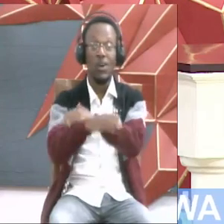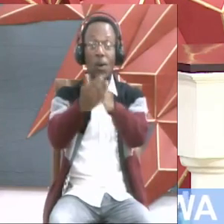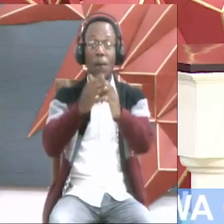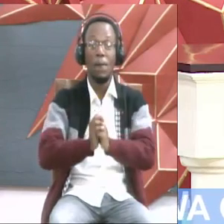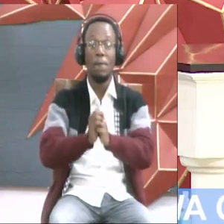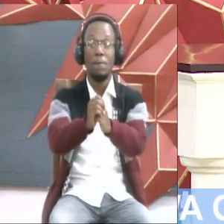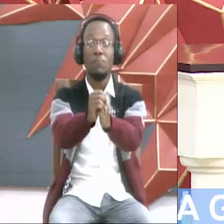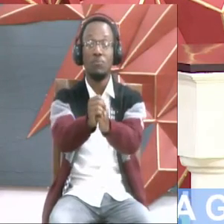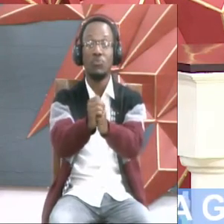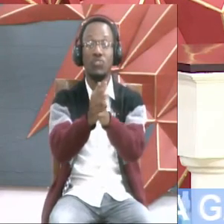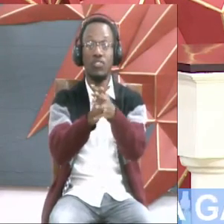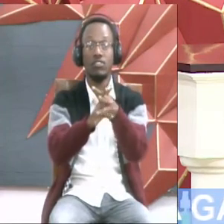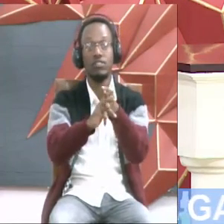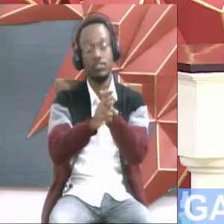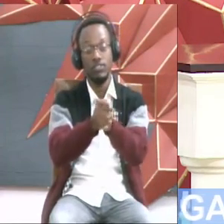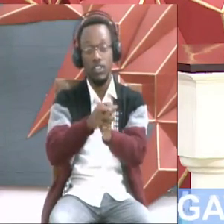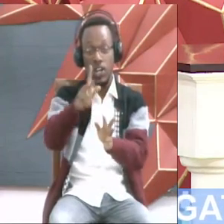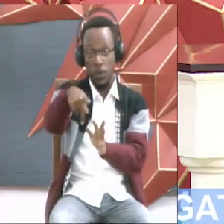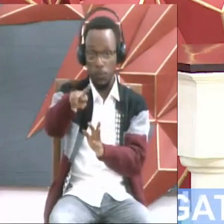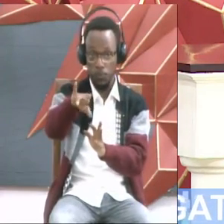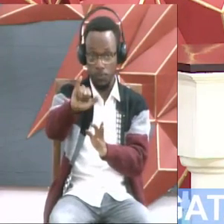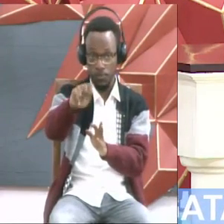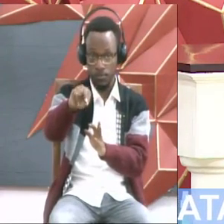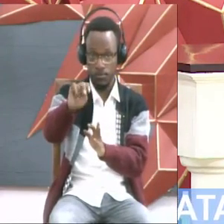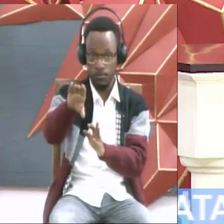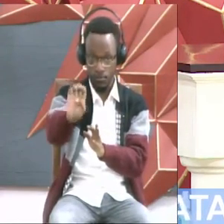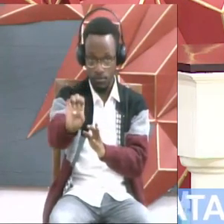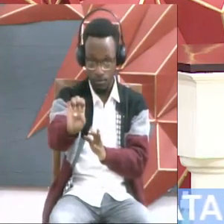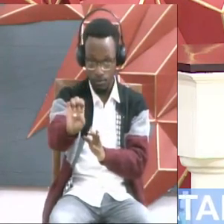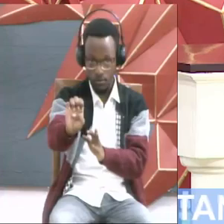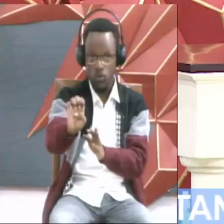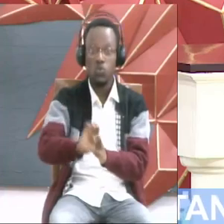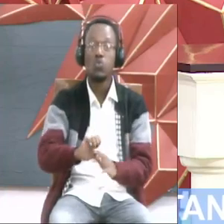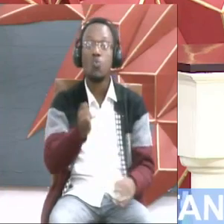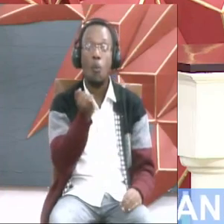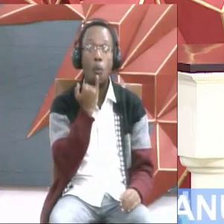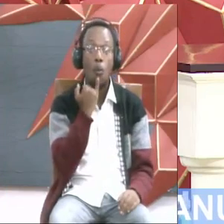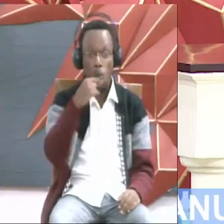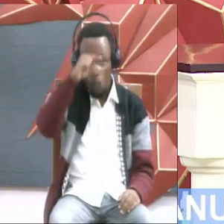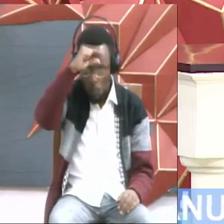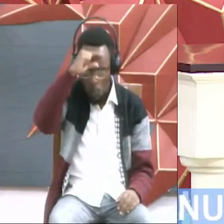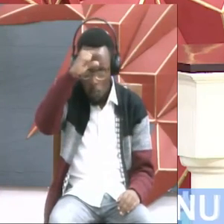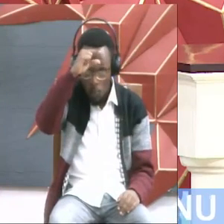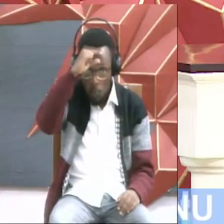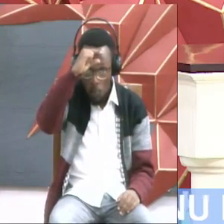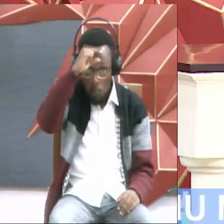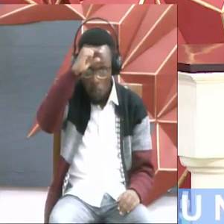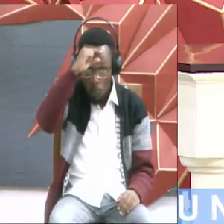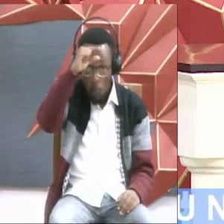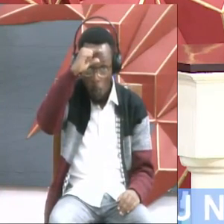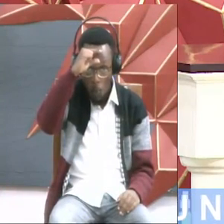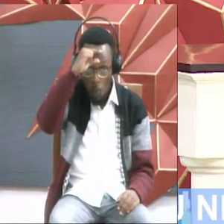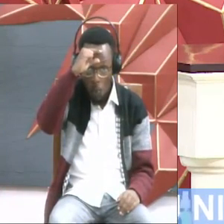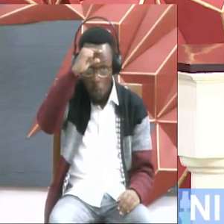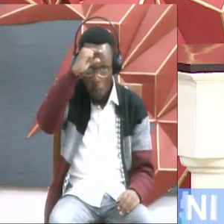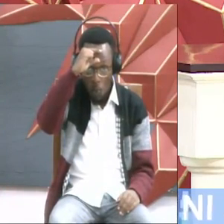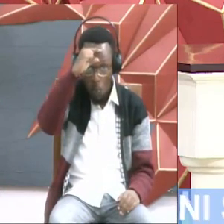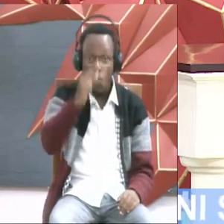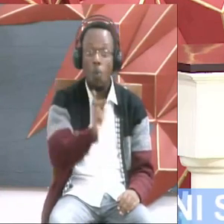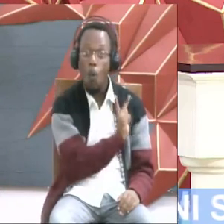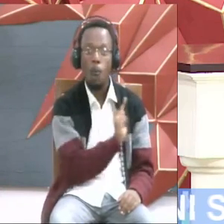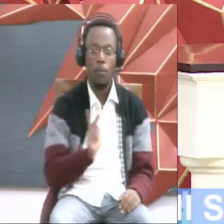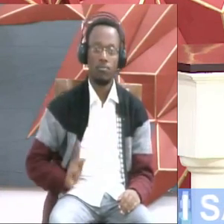ariko muhuje amaso gusa s'abantu batera ishapfa abandi s'abantu batera umuruha abandi baruhisha